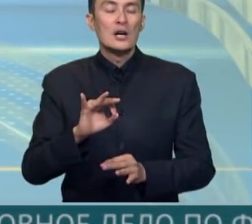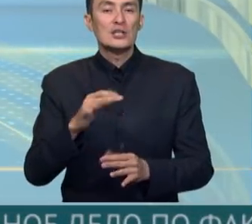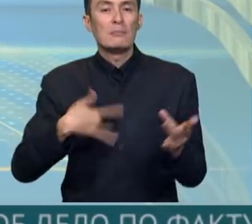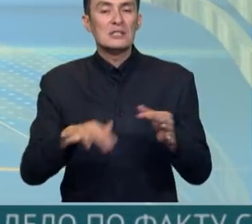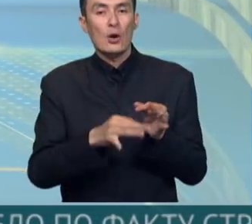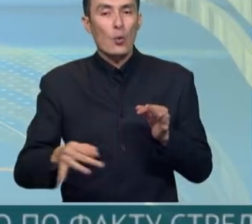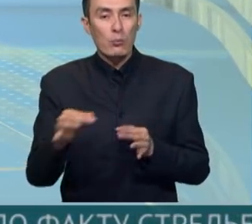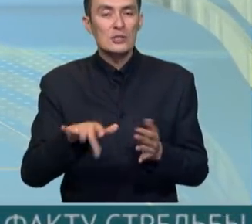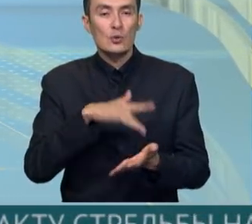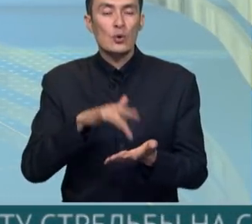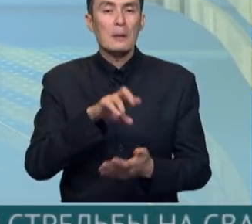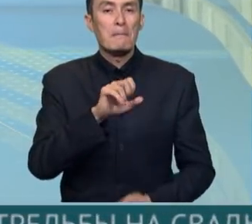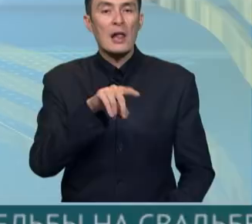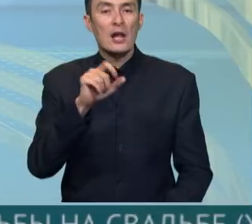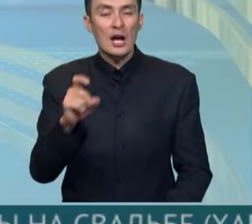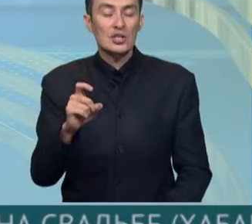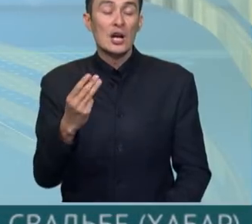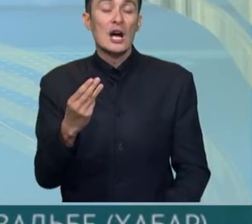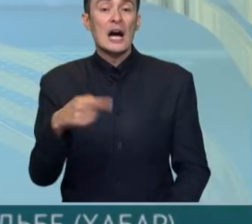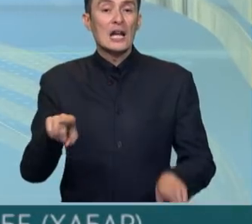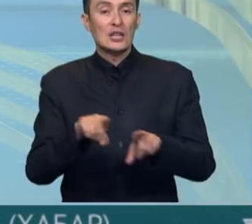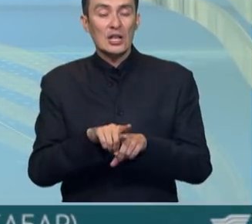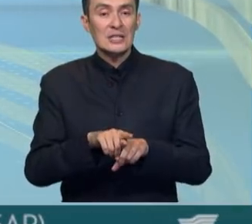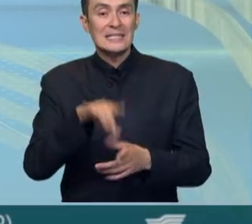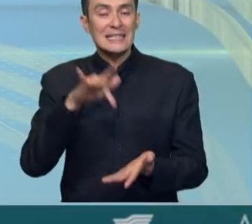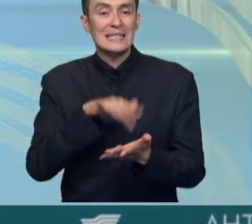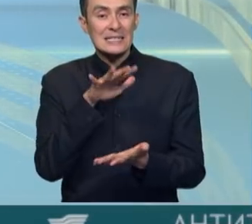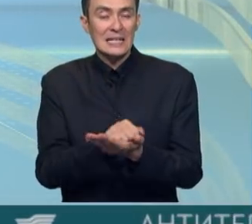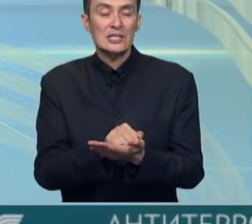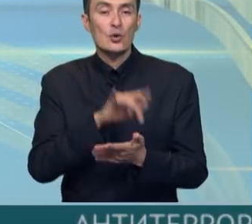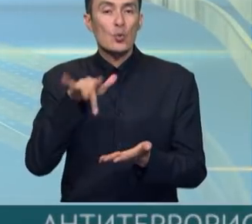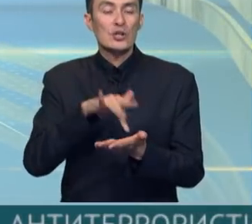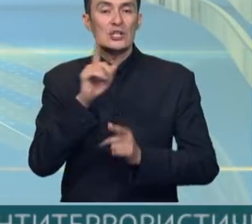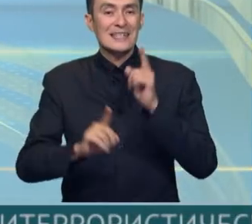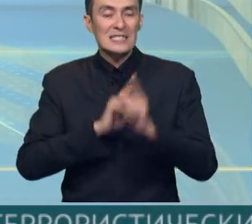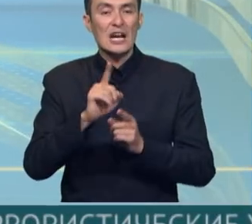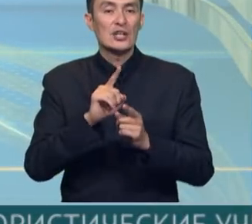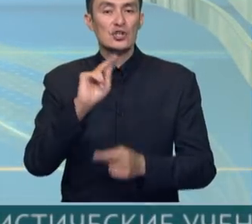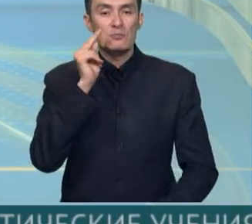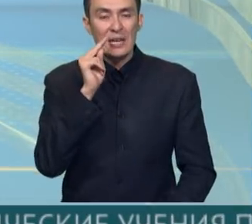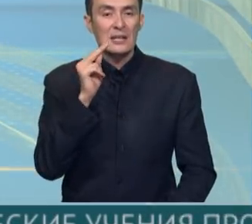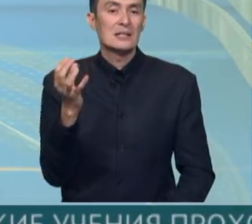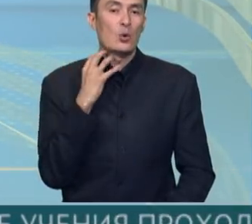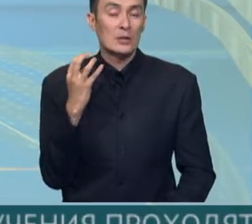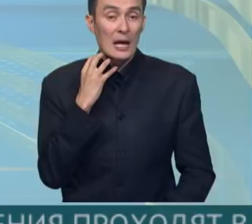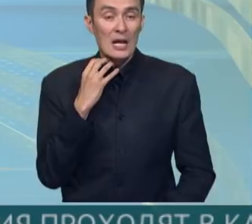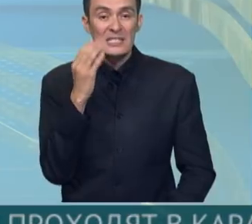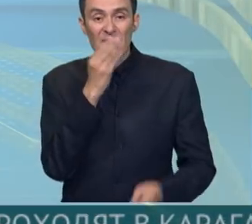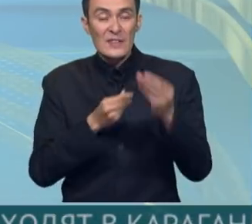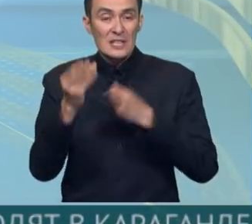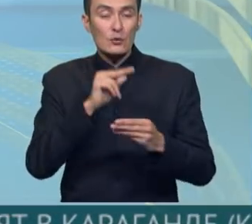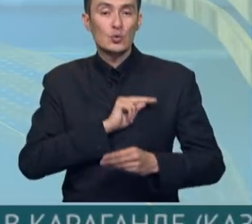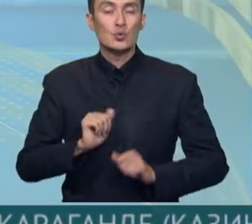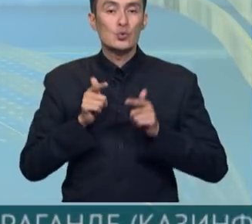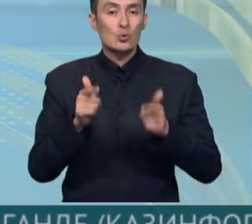Жамбылской области, города Балхаша, а также сотрудники центров занятости Жезказгана, Шымкента и Кызылорды. За